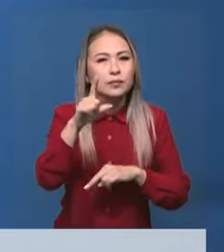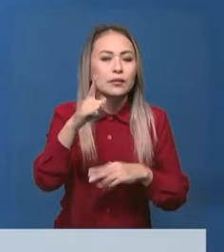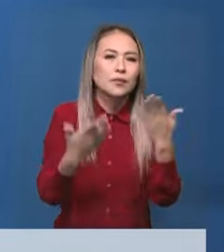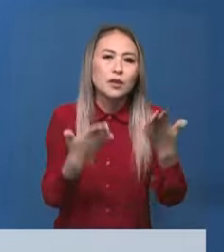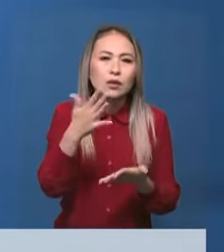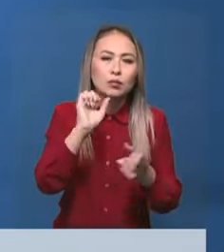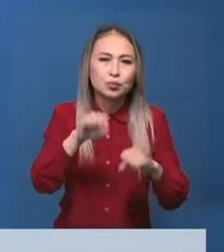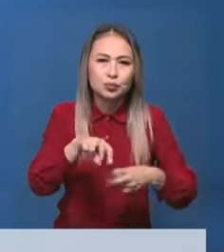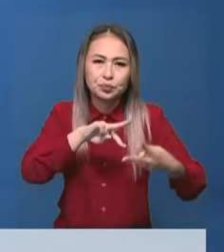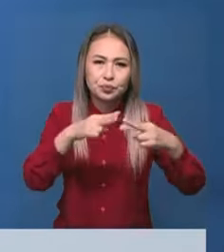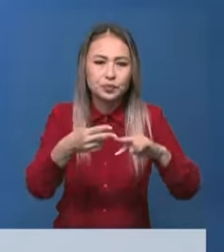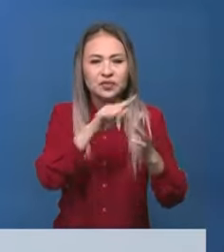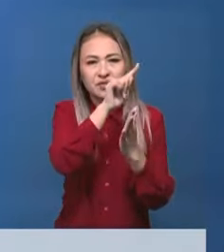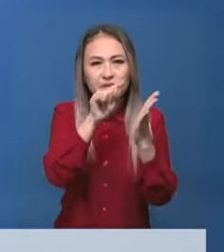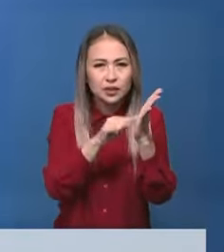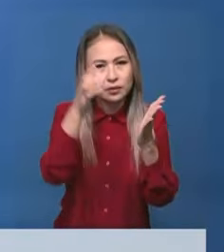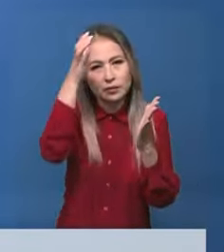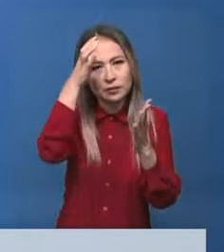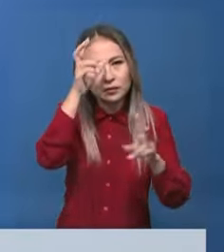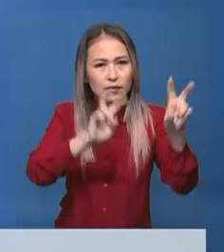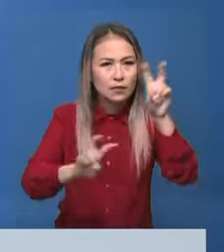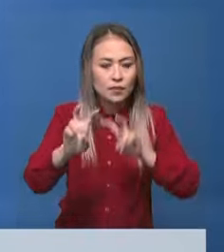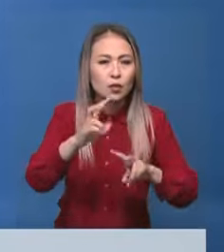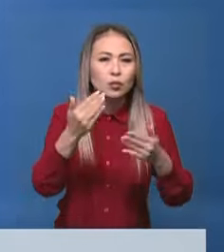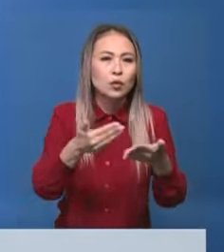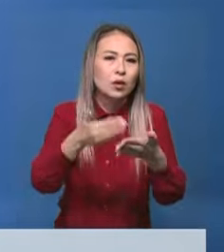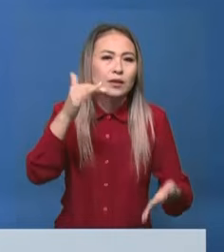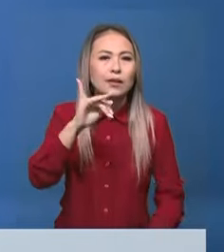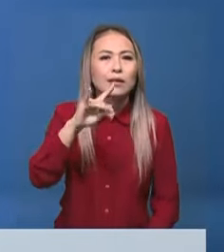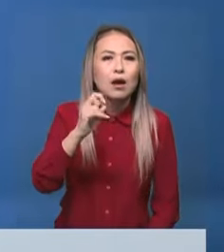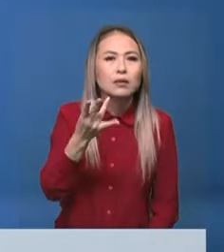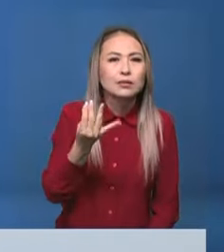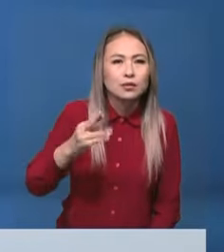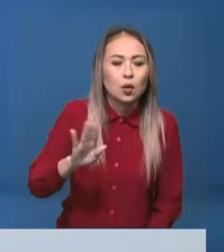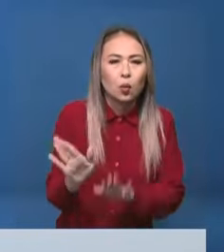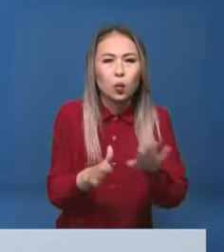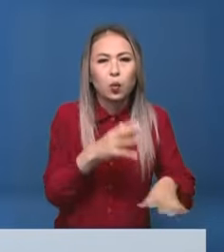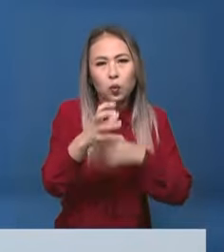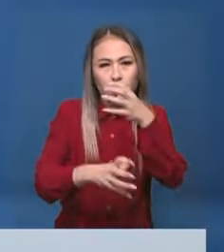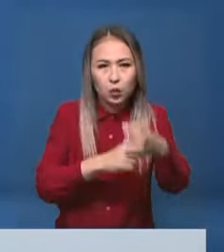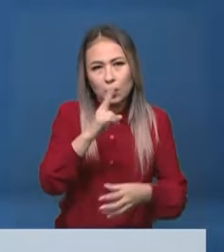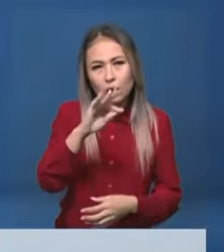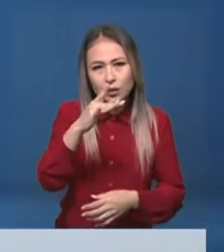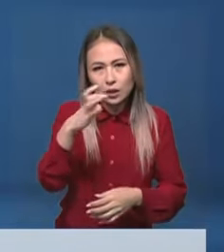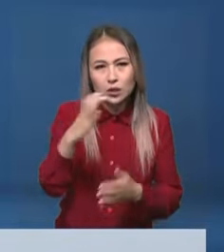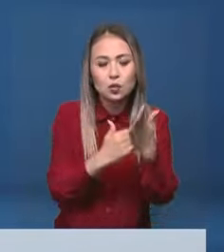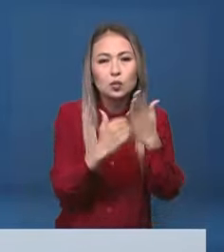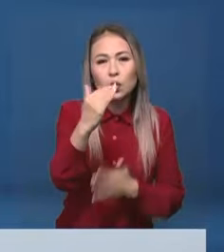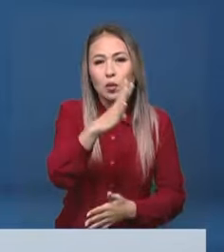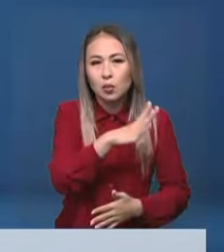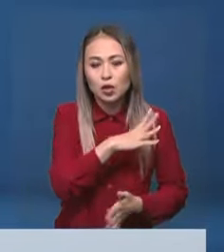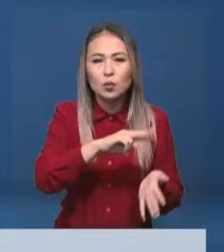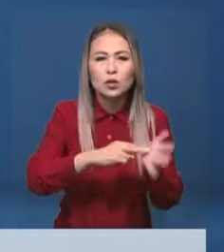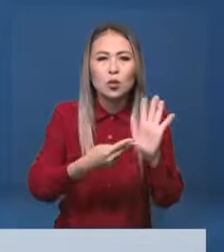немен алмастыруға болады деген сауалы ғылыми ізденіске әкелген. Бұған дейін Ирландияда өткен халықаралық конгресте жоғары бағаға ие